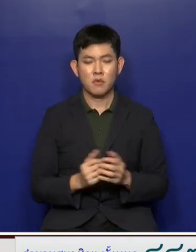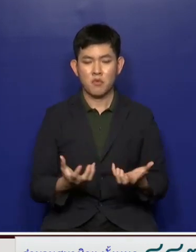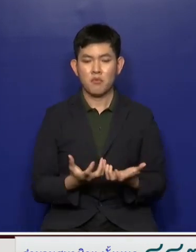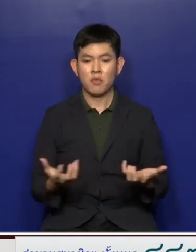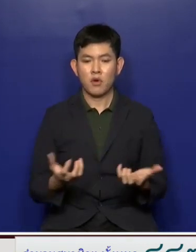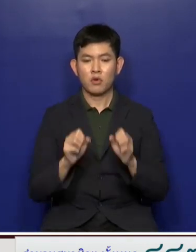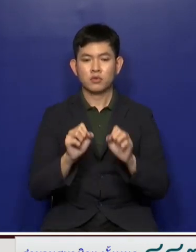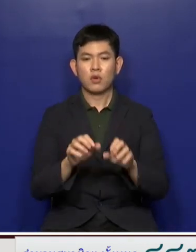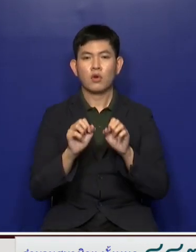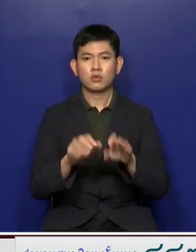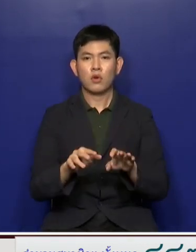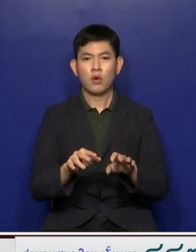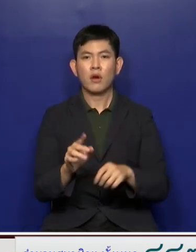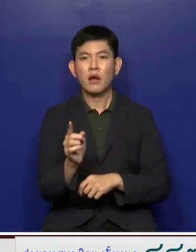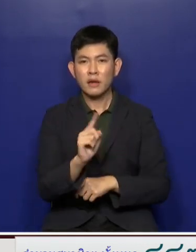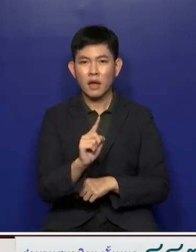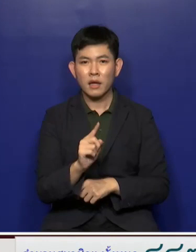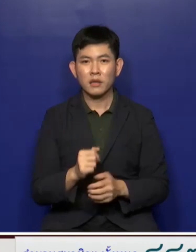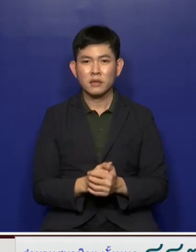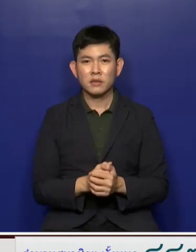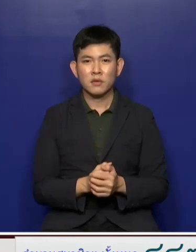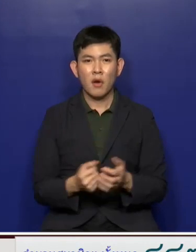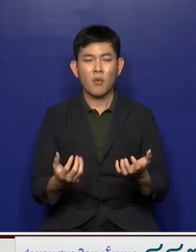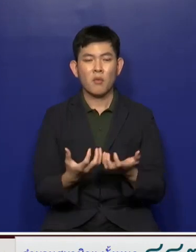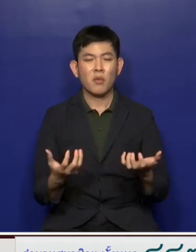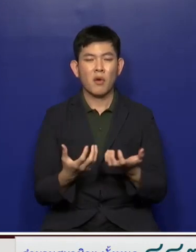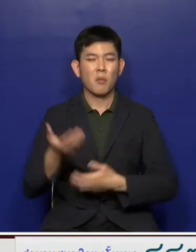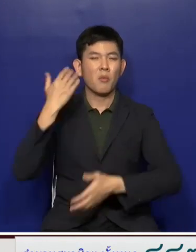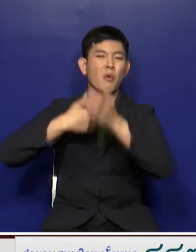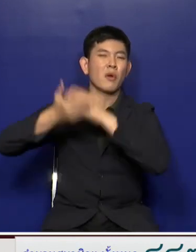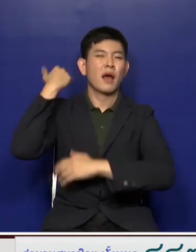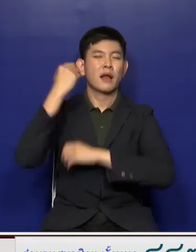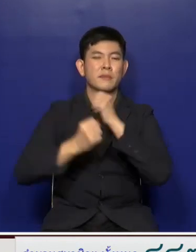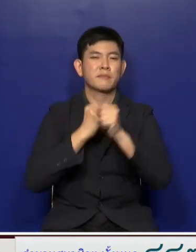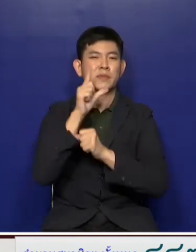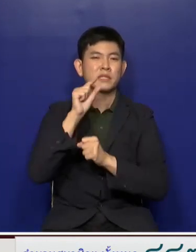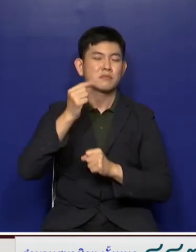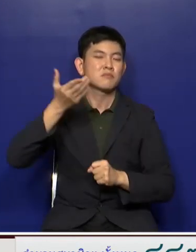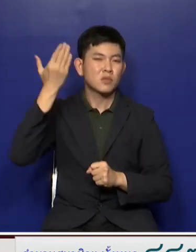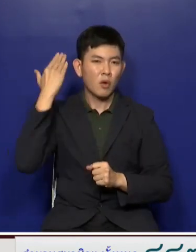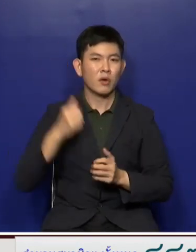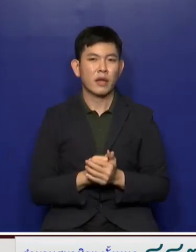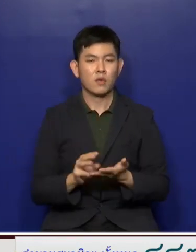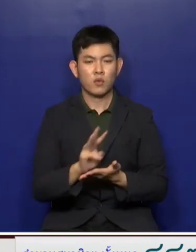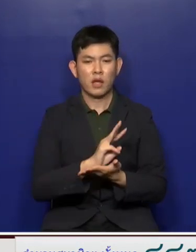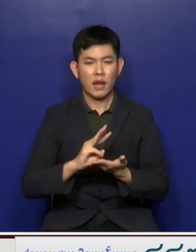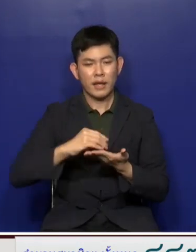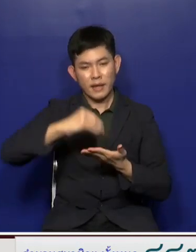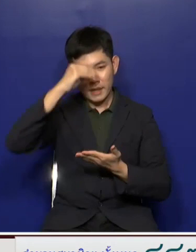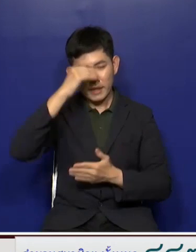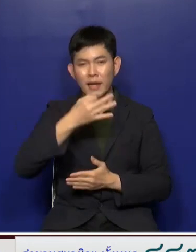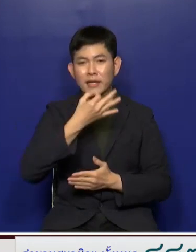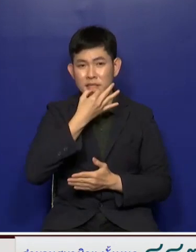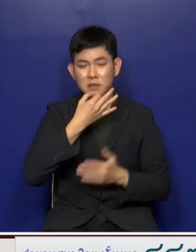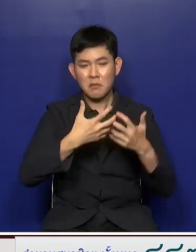รียนการสอนยังเป็นรถลูกสูบอยู่เมื่อ20ปีที่แล้วในวิทยาลัยเทคนิคช่างย